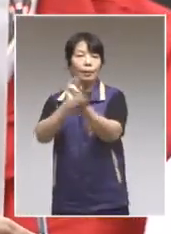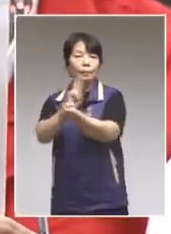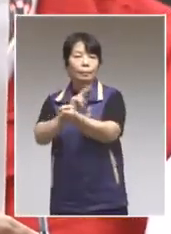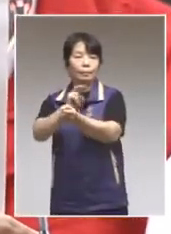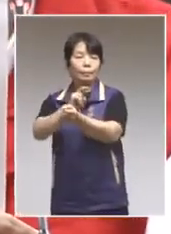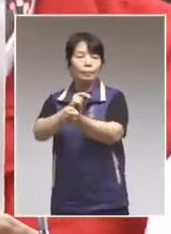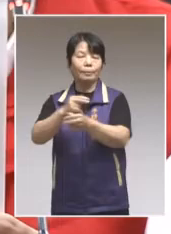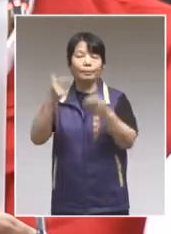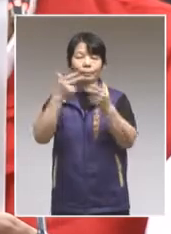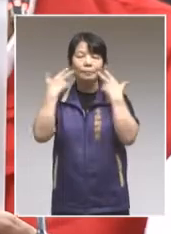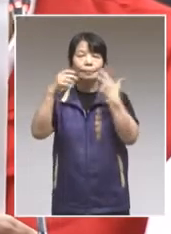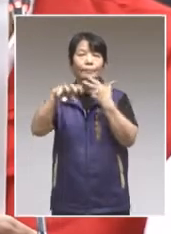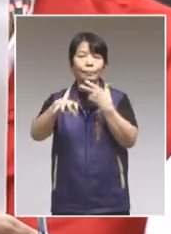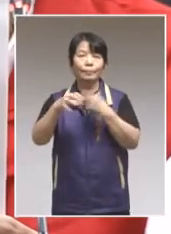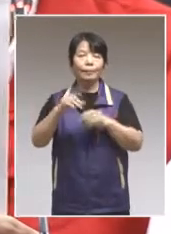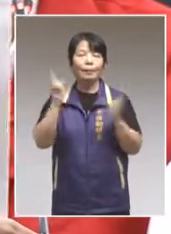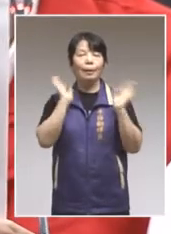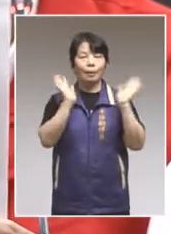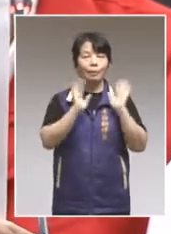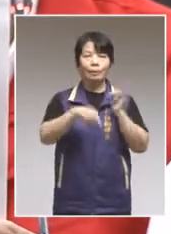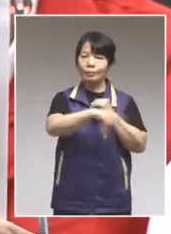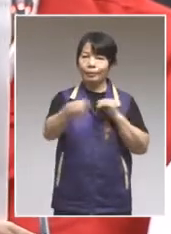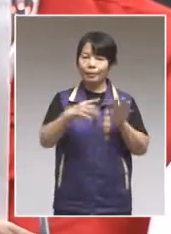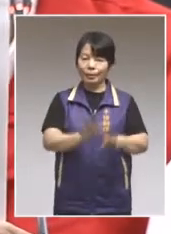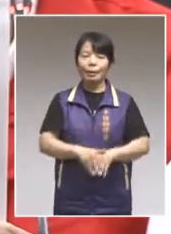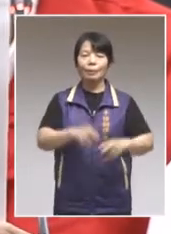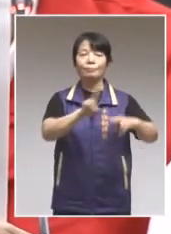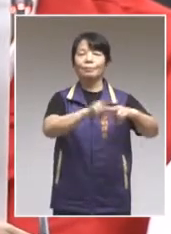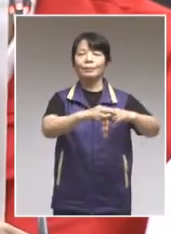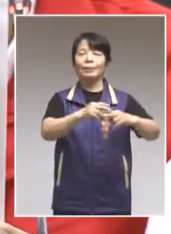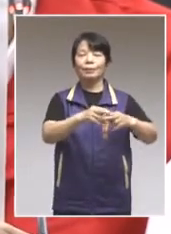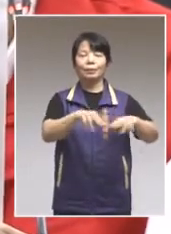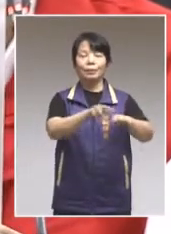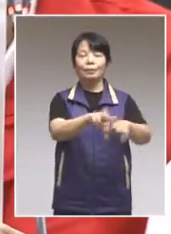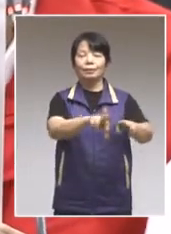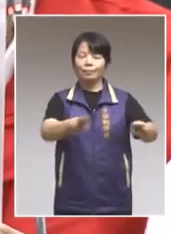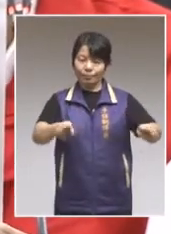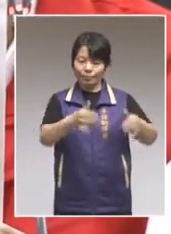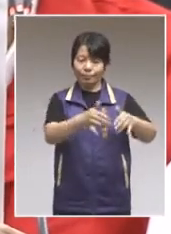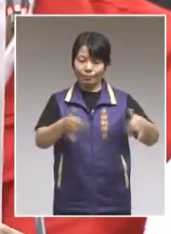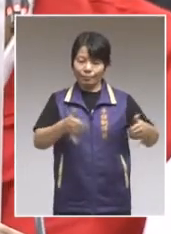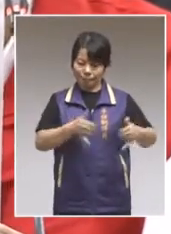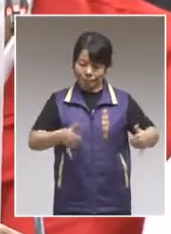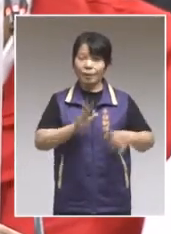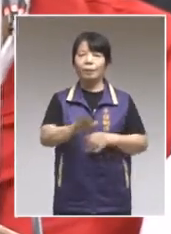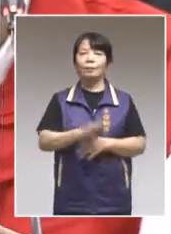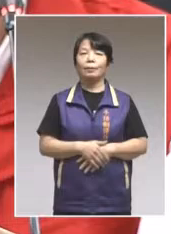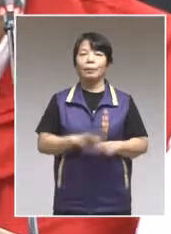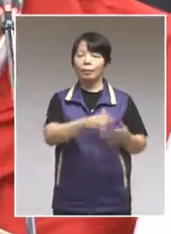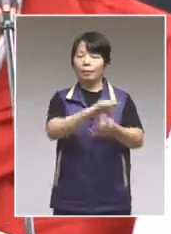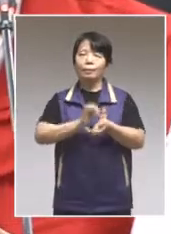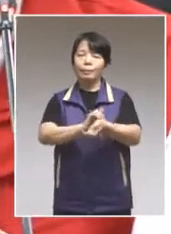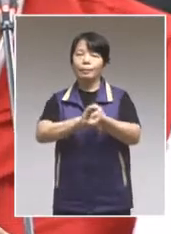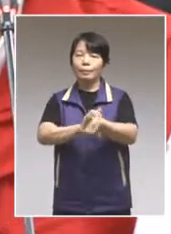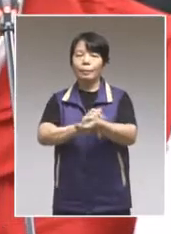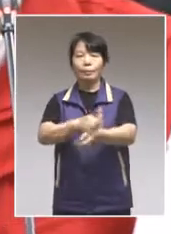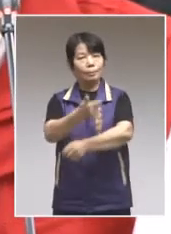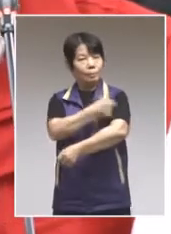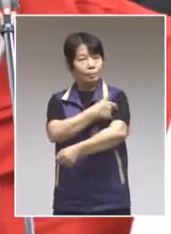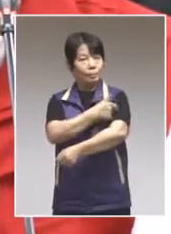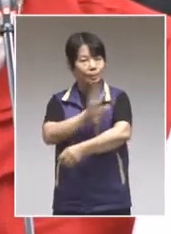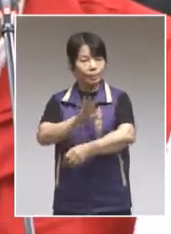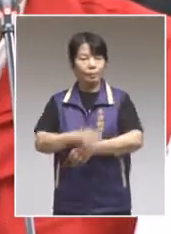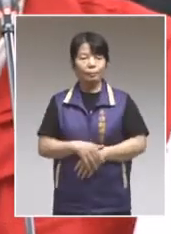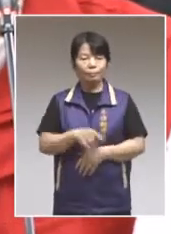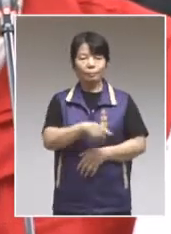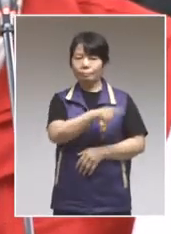这个部落我们的小朋友那个椅子都摆得好好的每一个人都在接送疫苗那这个其实是